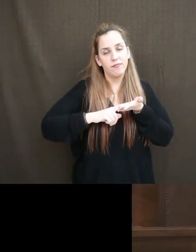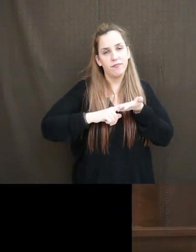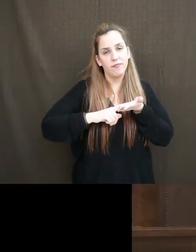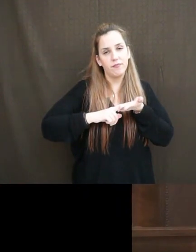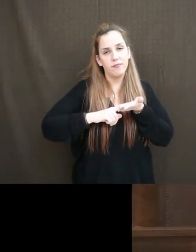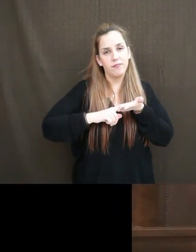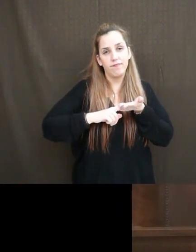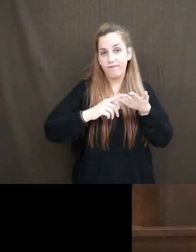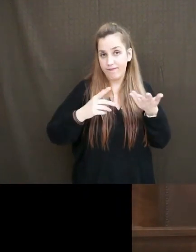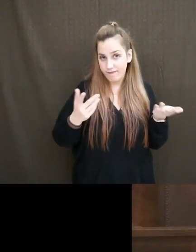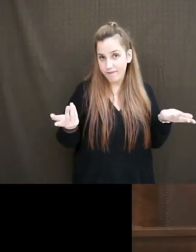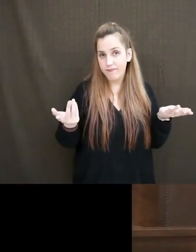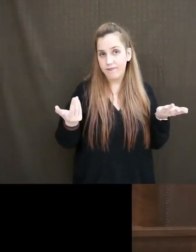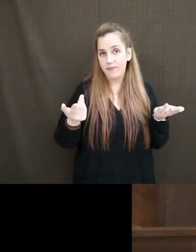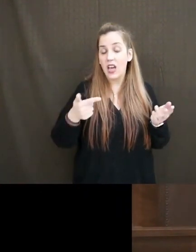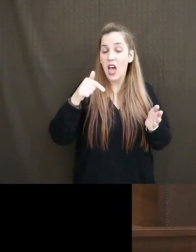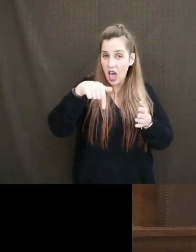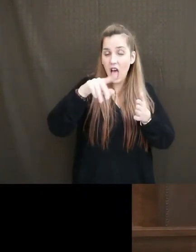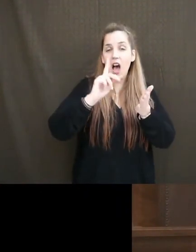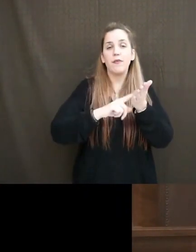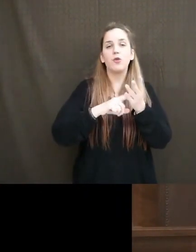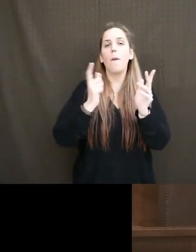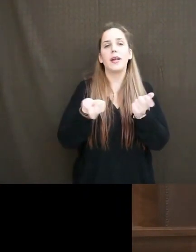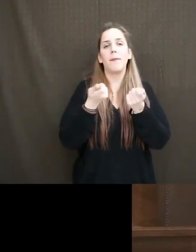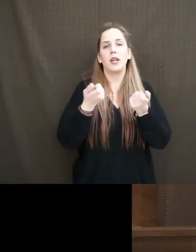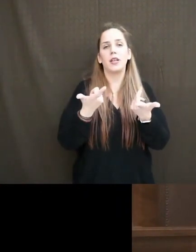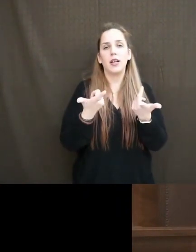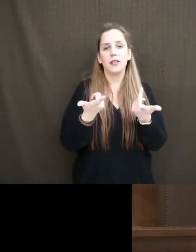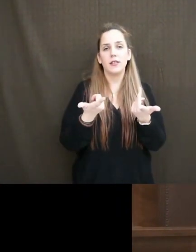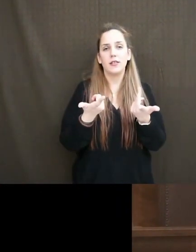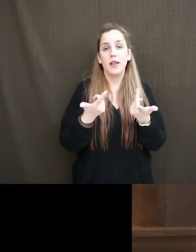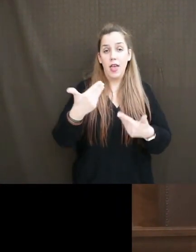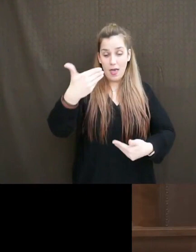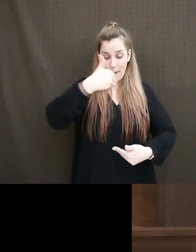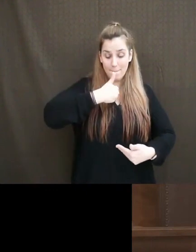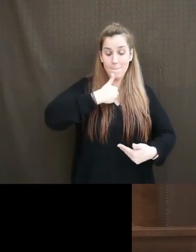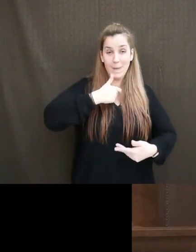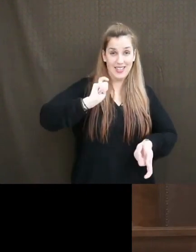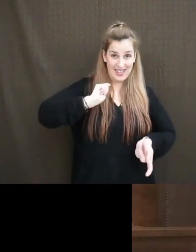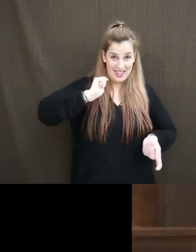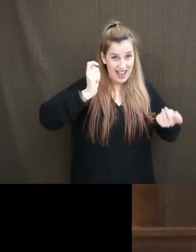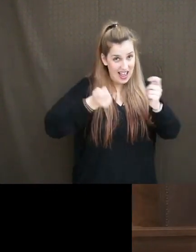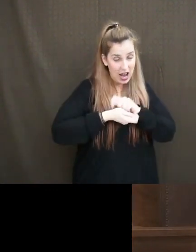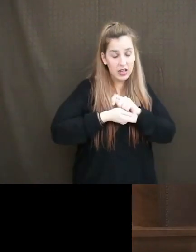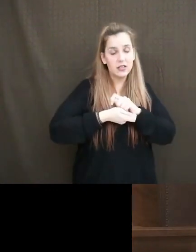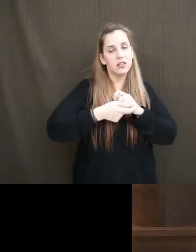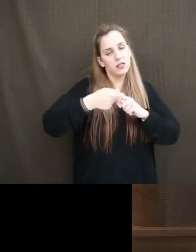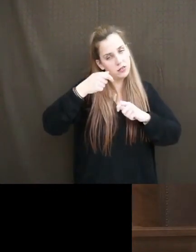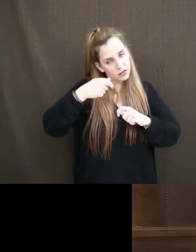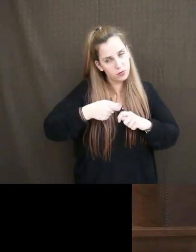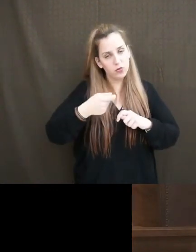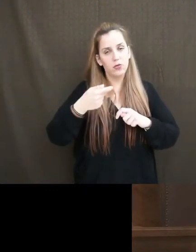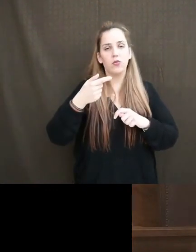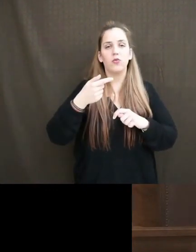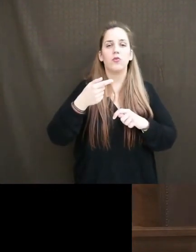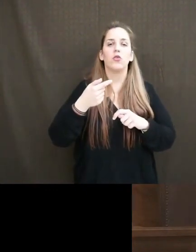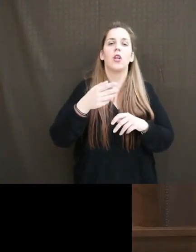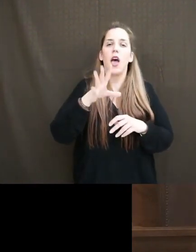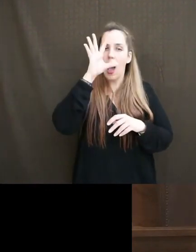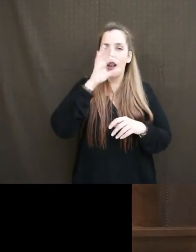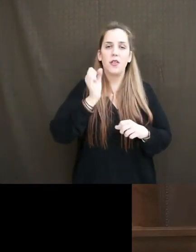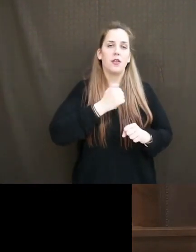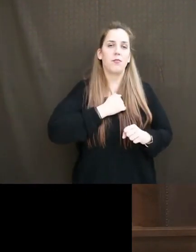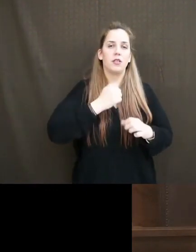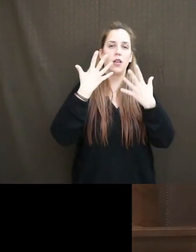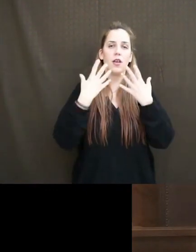Σκάλα παραμένει. Και στο τέλος θα ανταμυφθείς. Τον κέρδισες τον ουρανό.